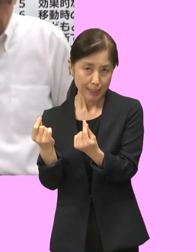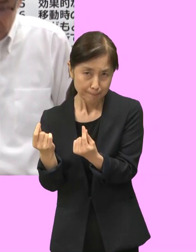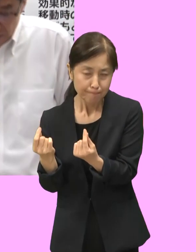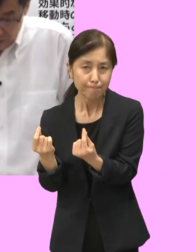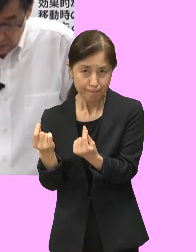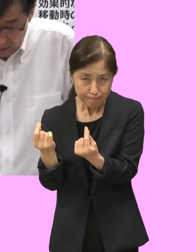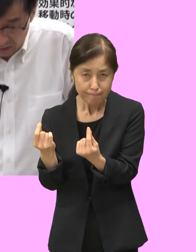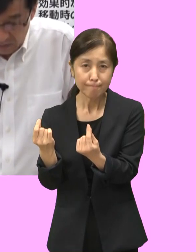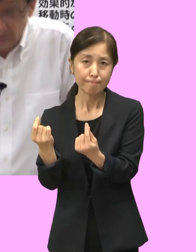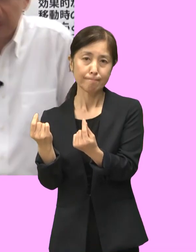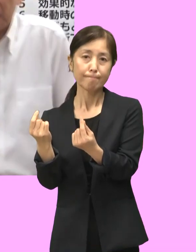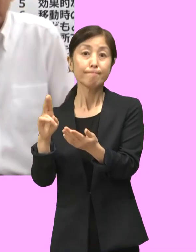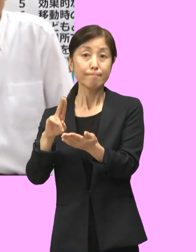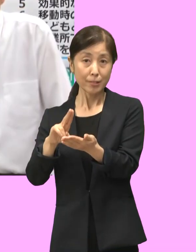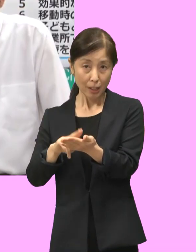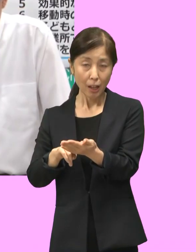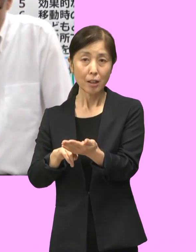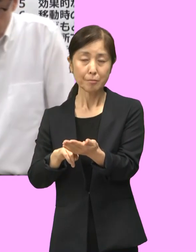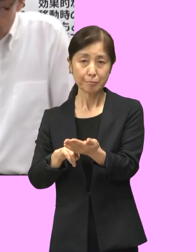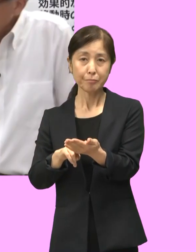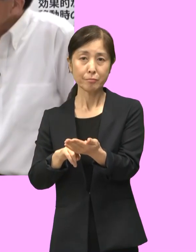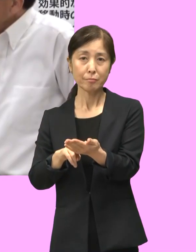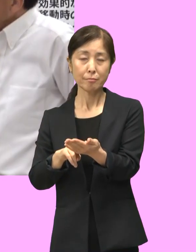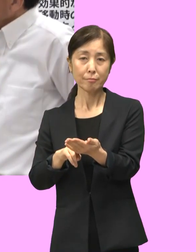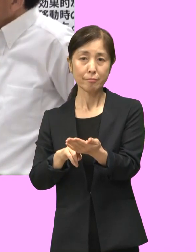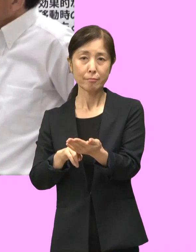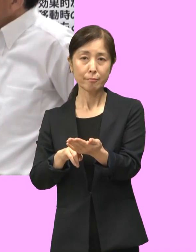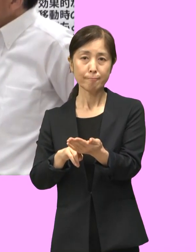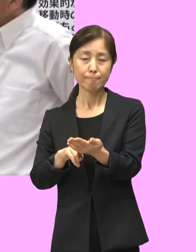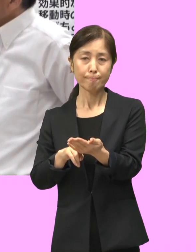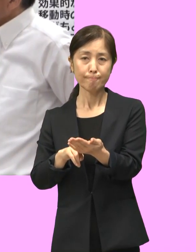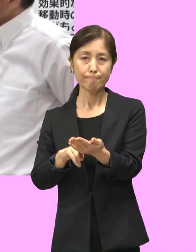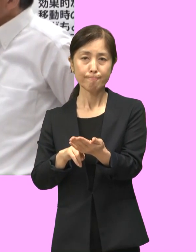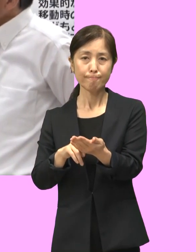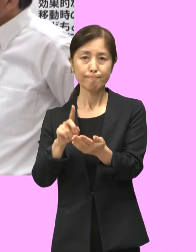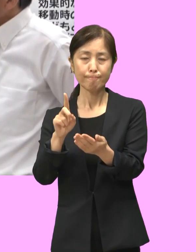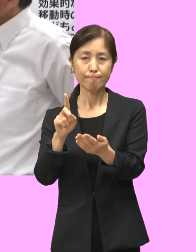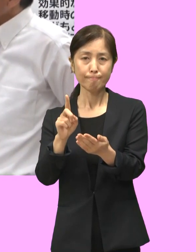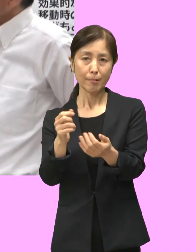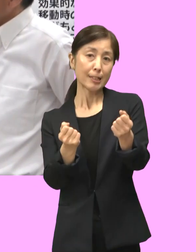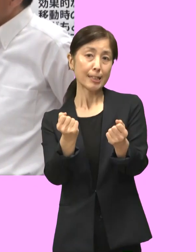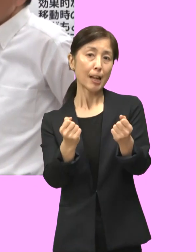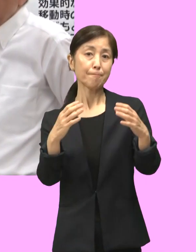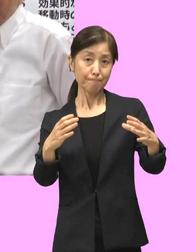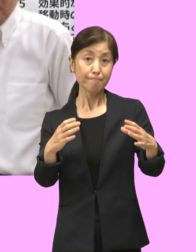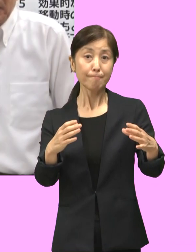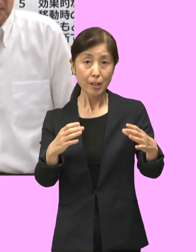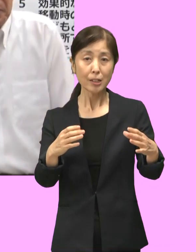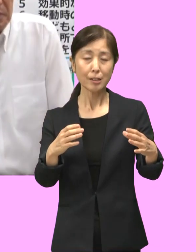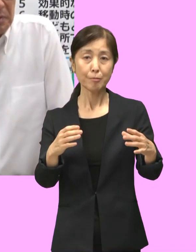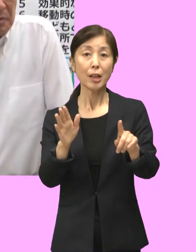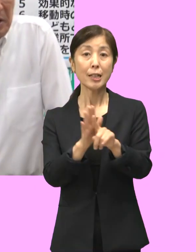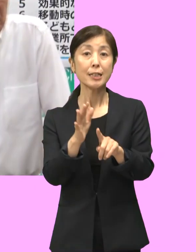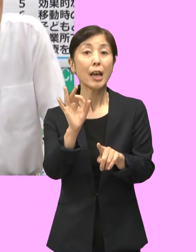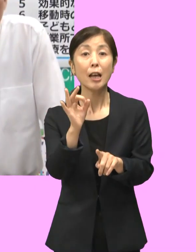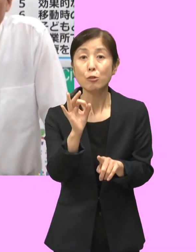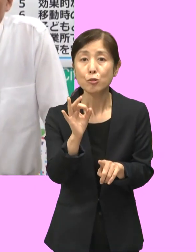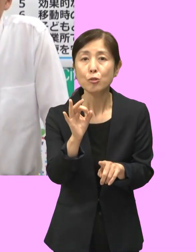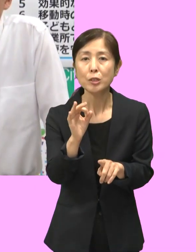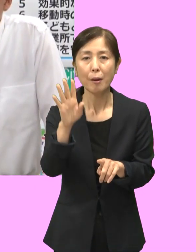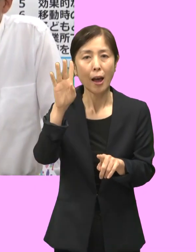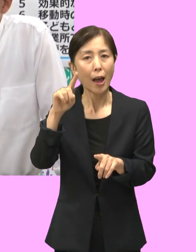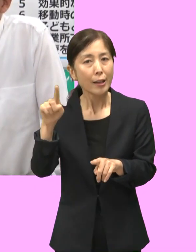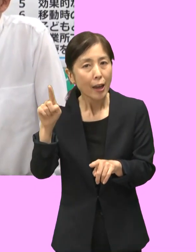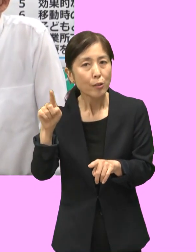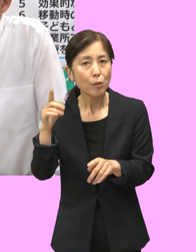象に、設定をいたしまして、で、1台あたりですね、支援額としては、県の半